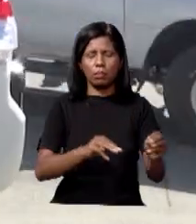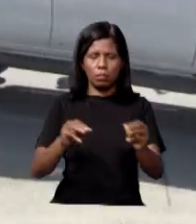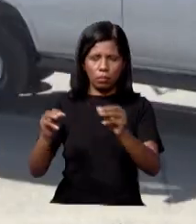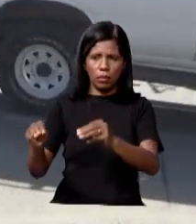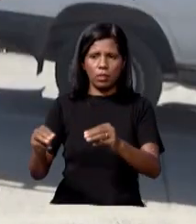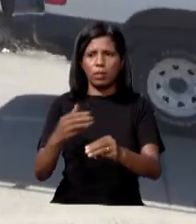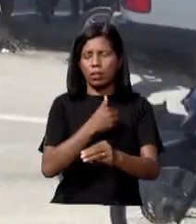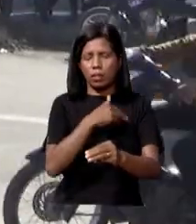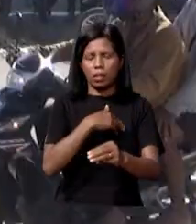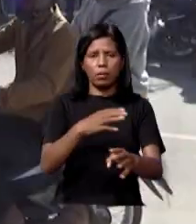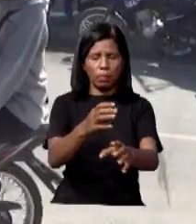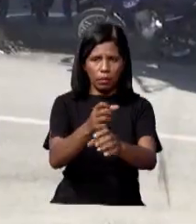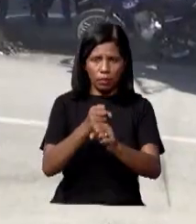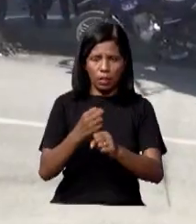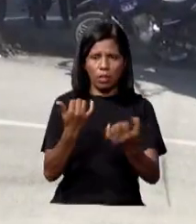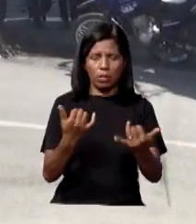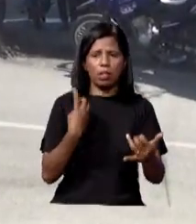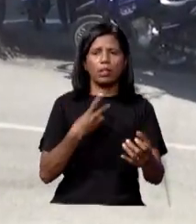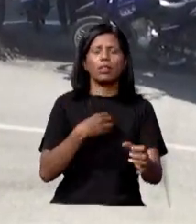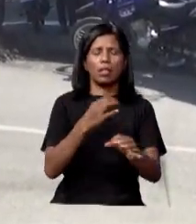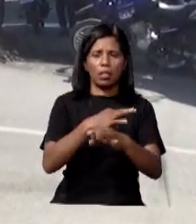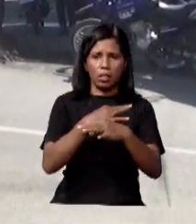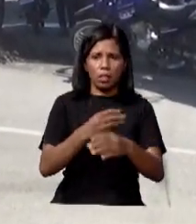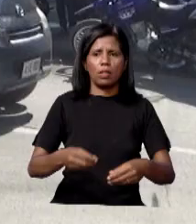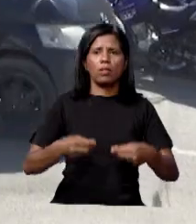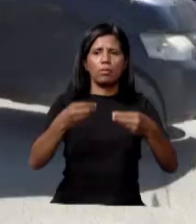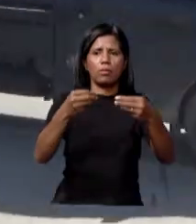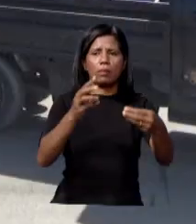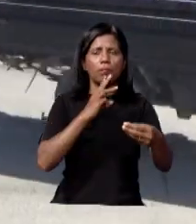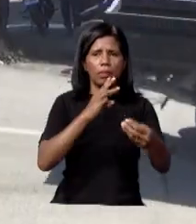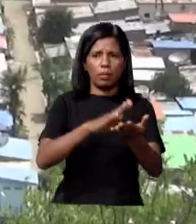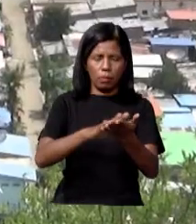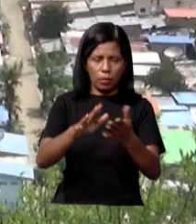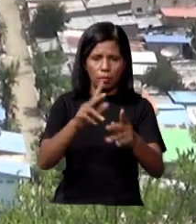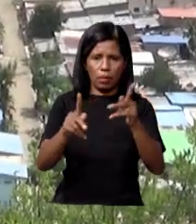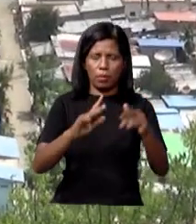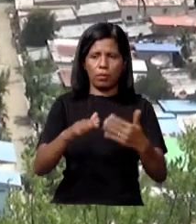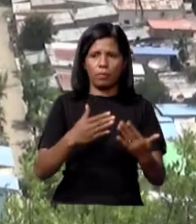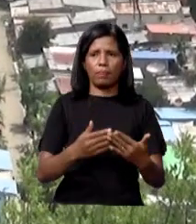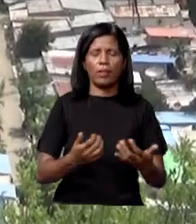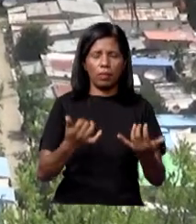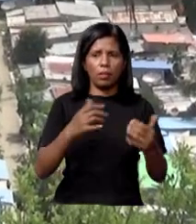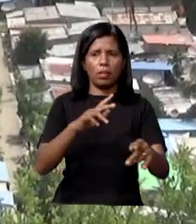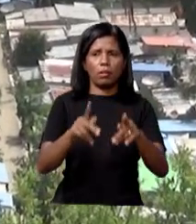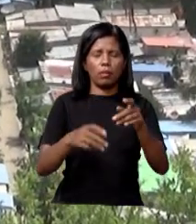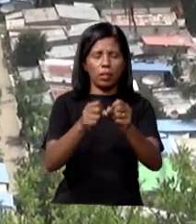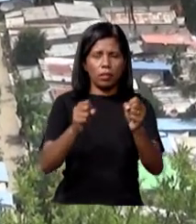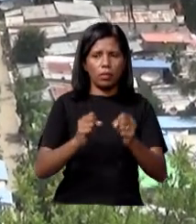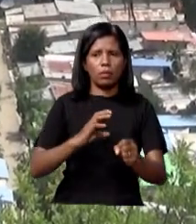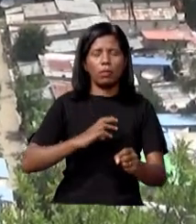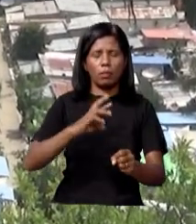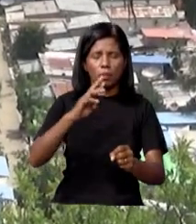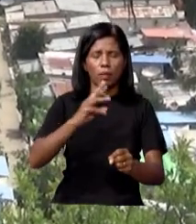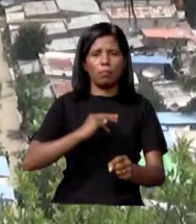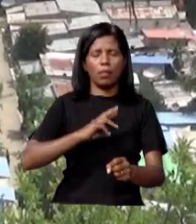sila konsep kumuda ni makor itu hadiah helap par bela. Karena sudah tak lagi bemos bayar kumuda. Dadau ne kumuda di area suku Komoro,